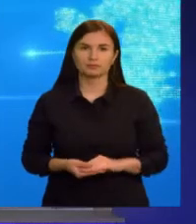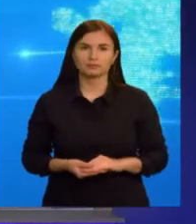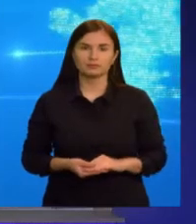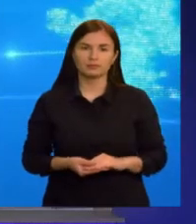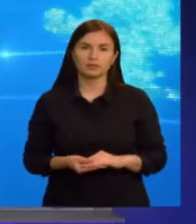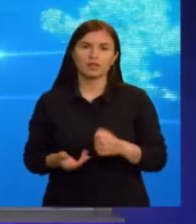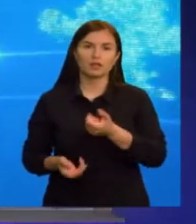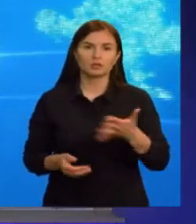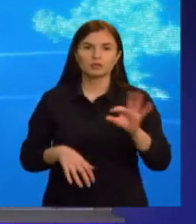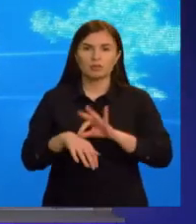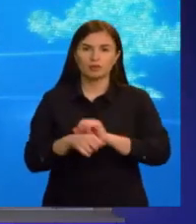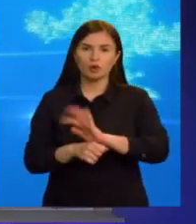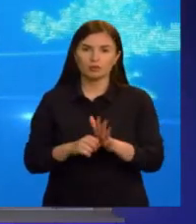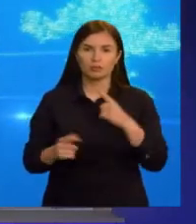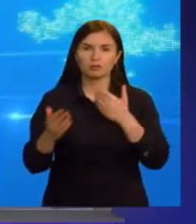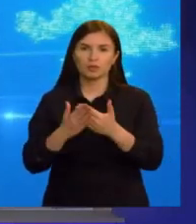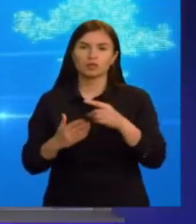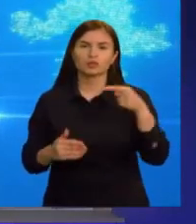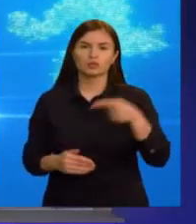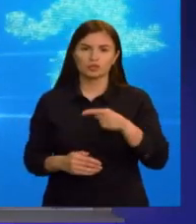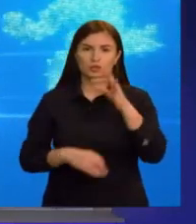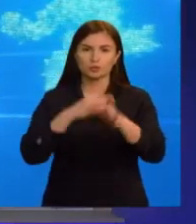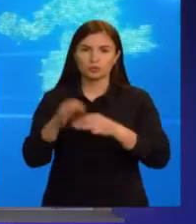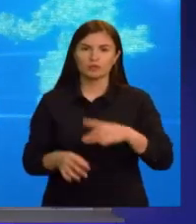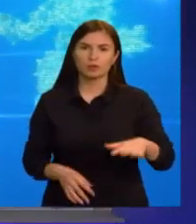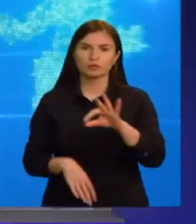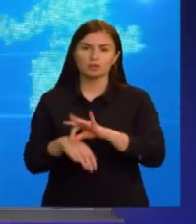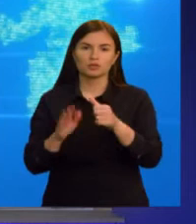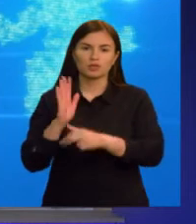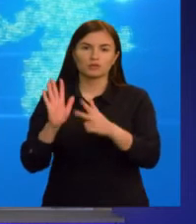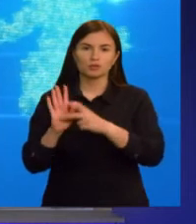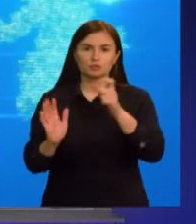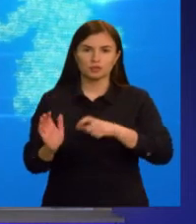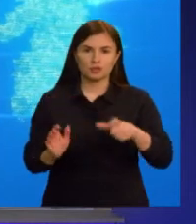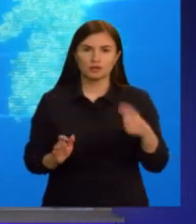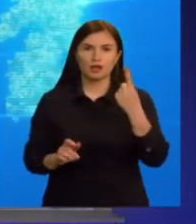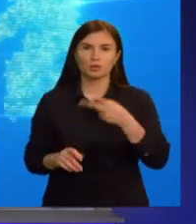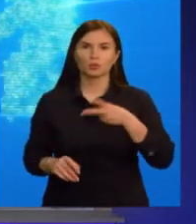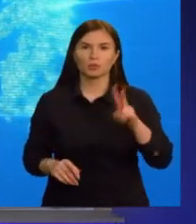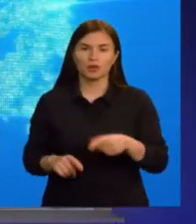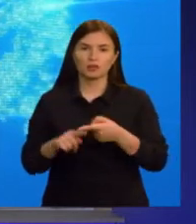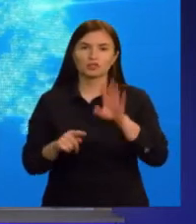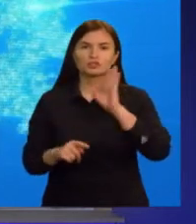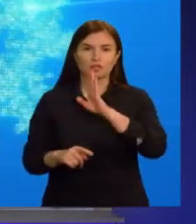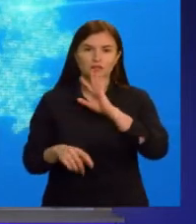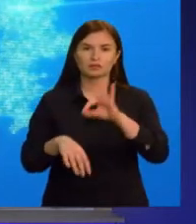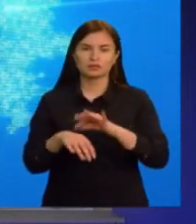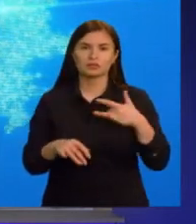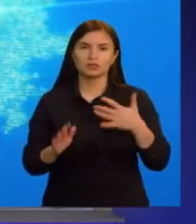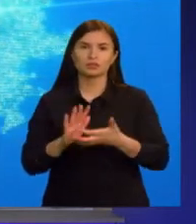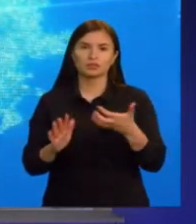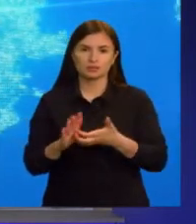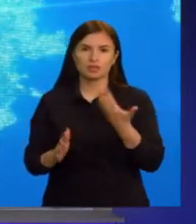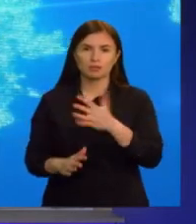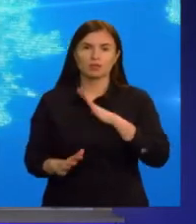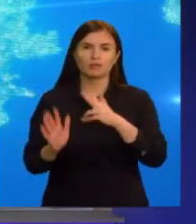Число заболевших коронавирусом приближается к 1000. За сутки в регионе заболели 68 человек. Один умер. Это женщина с сердечной недостаточностью.